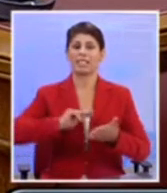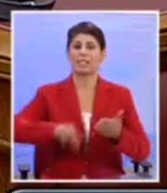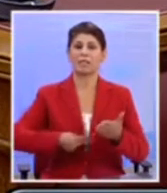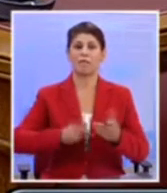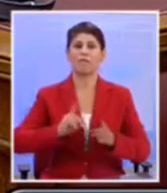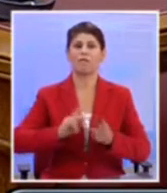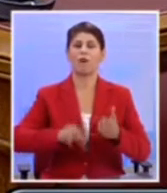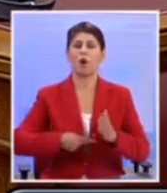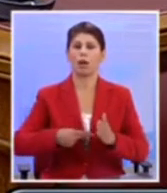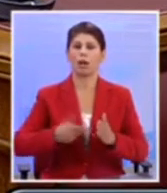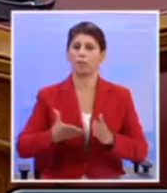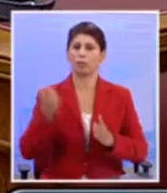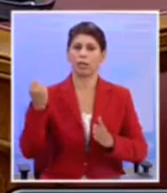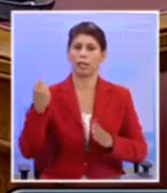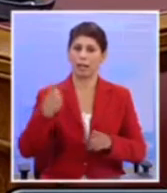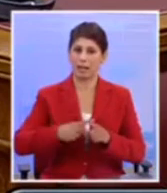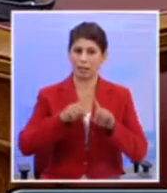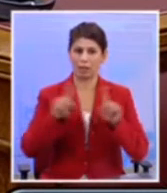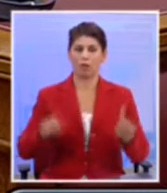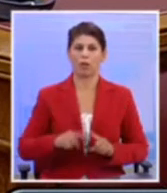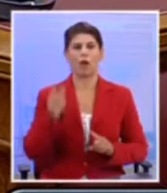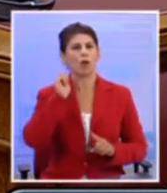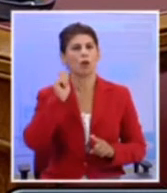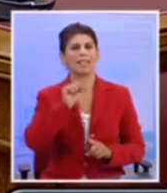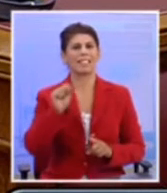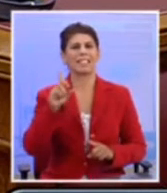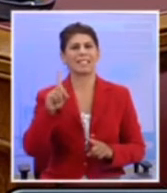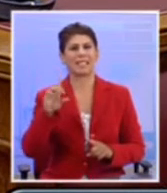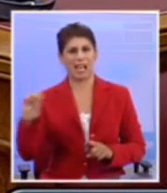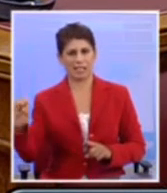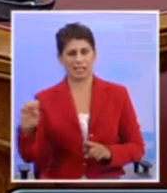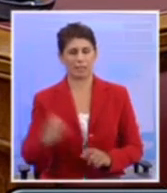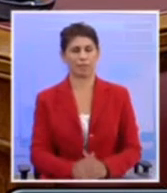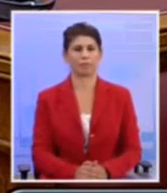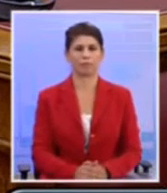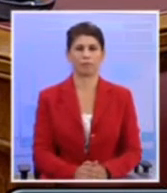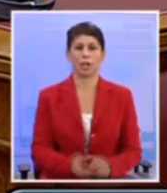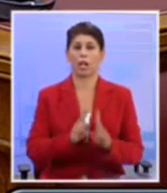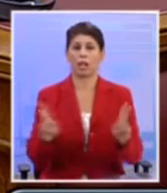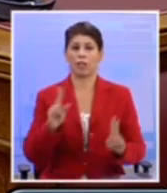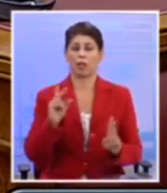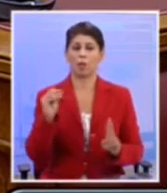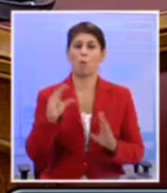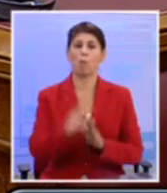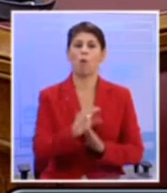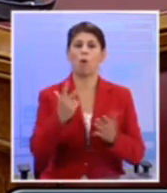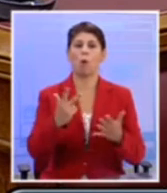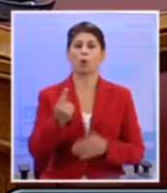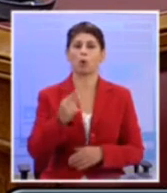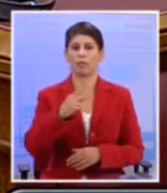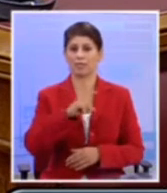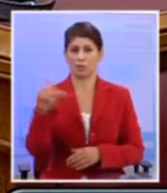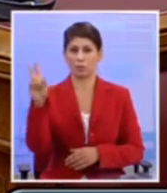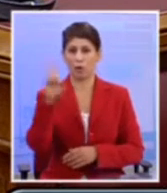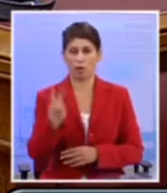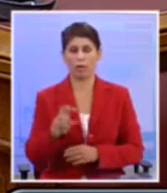κατόχους ελληνικών ομολόγων, τα περίφημα CDSs, έτσι. Το καθαρό το ποσό των οποίων έφτανε τα 8,5 δισεκατομμύρια